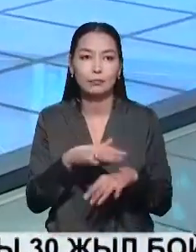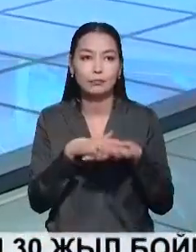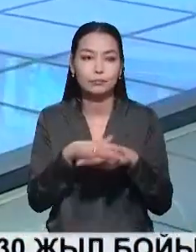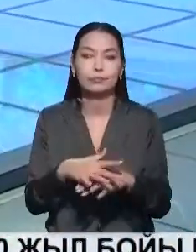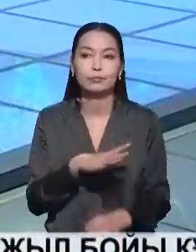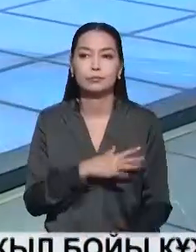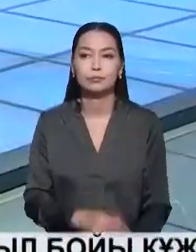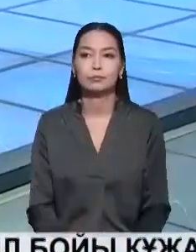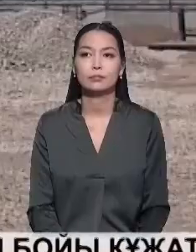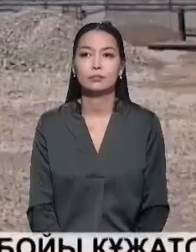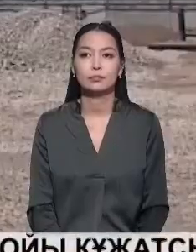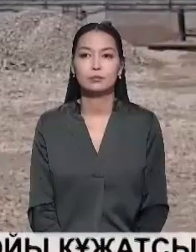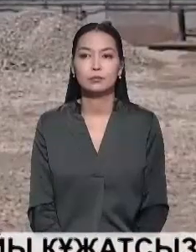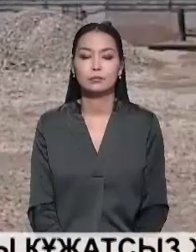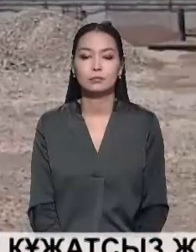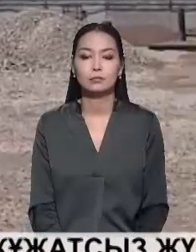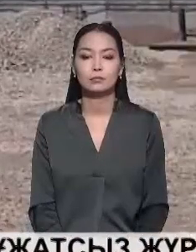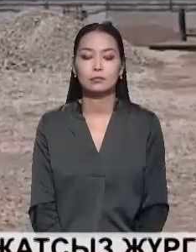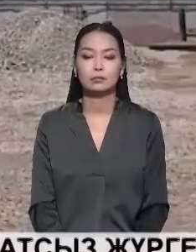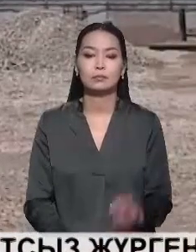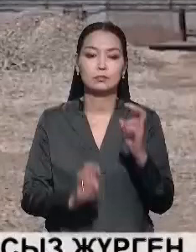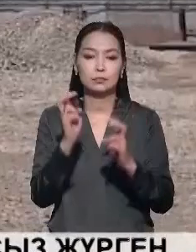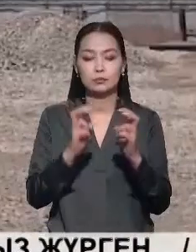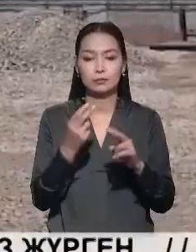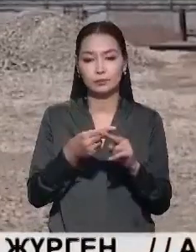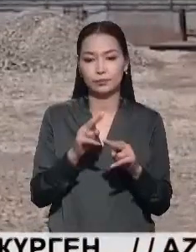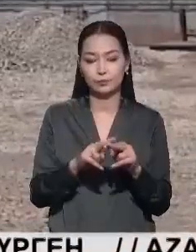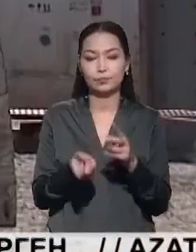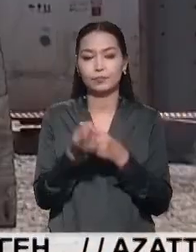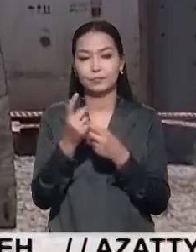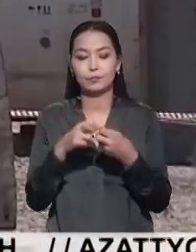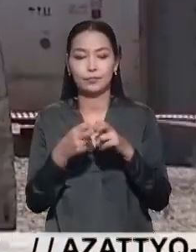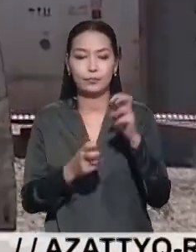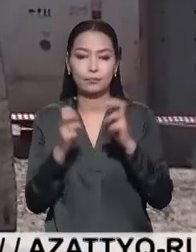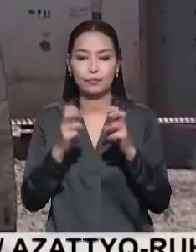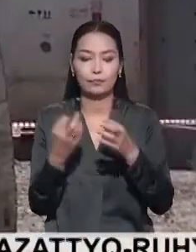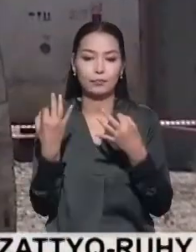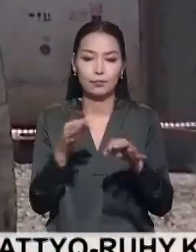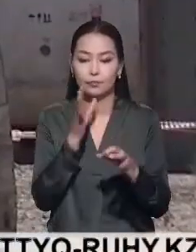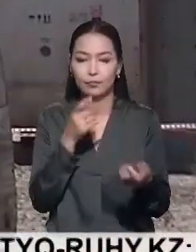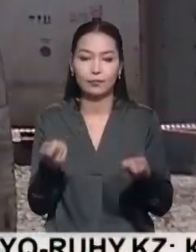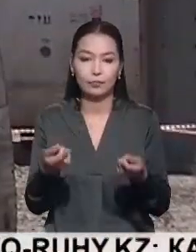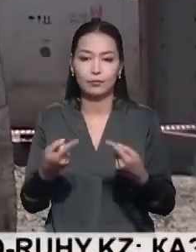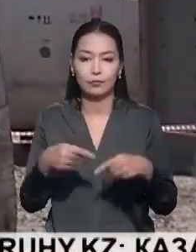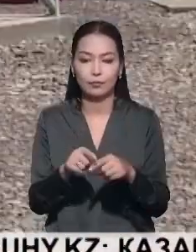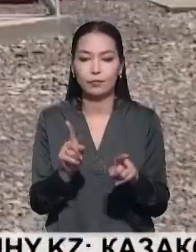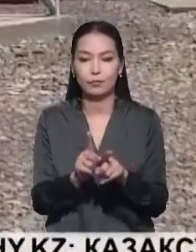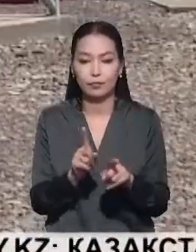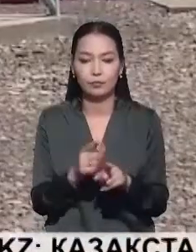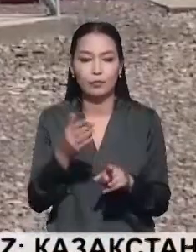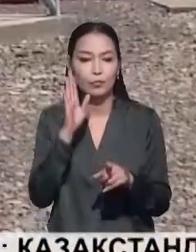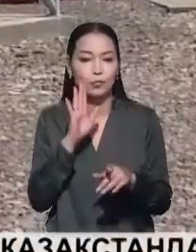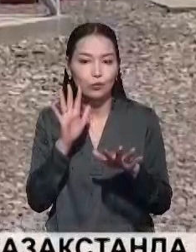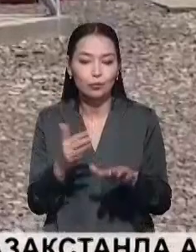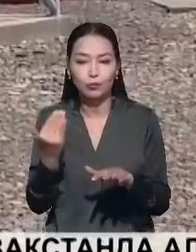қаражат құйған. Кәсіпорынды жоспарлау кезінде кедергі туындап, зауыт салуға рұқсат беретін уәкілетті орган су объектілерінің бар жоғына